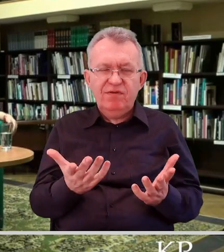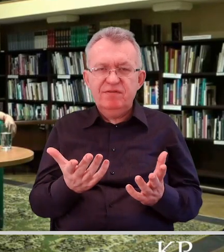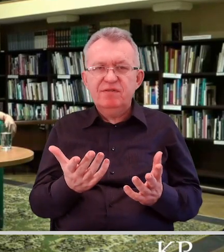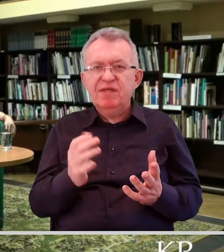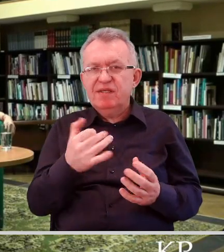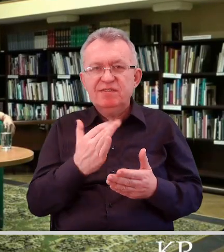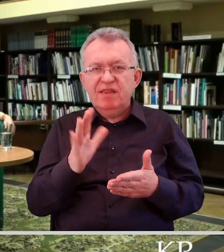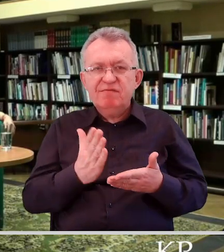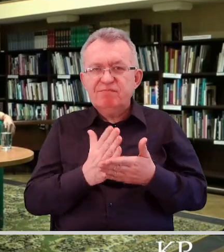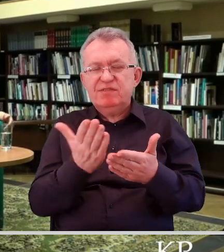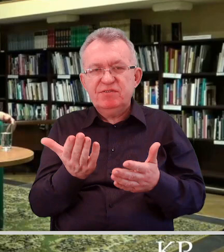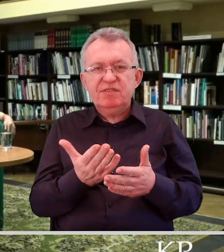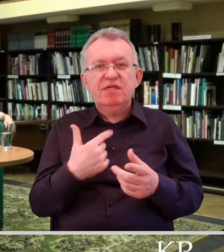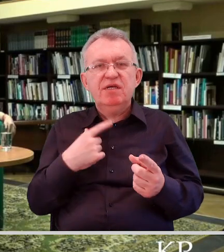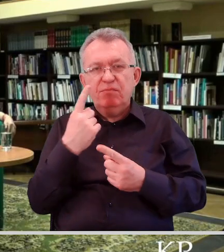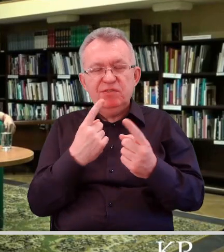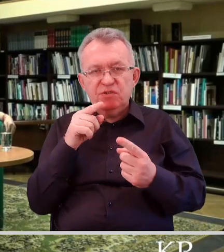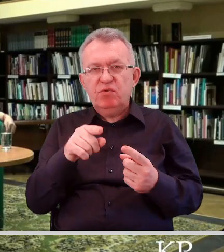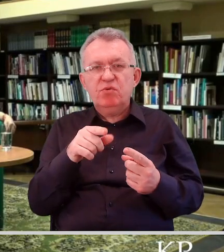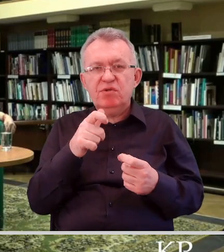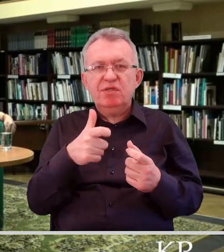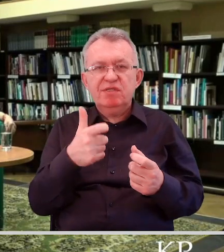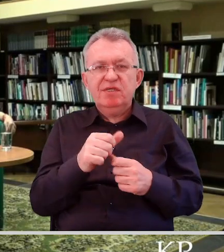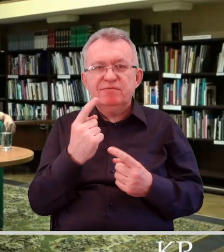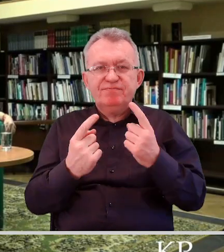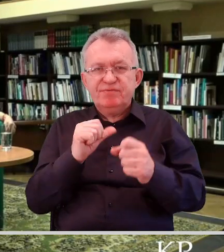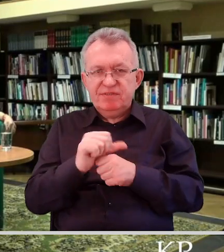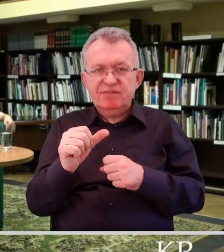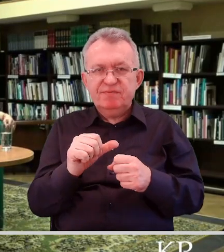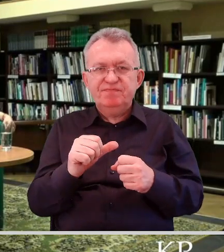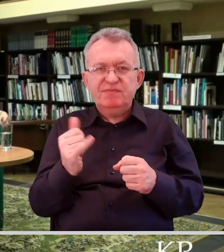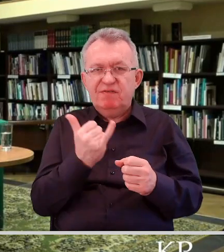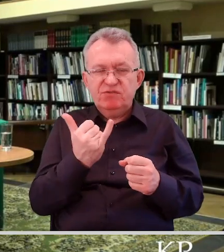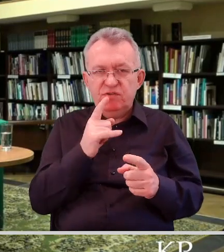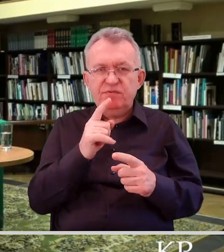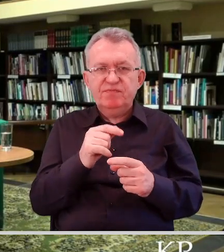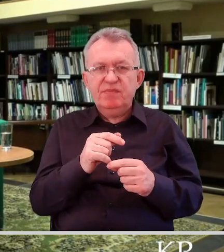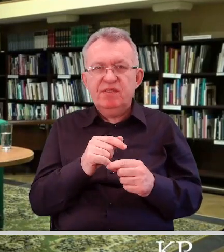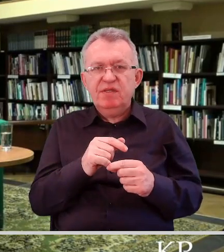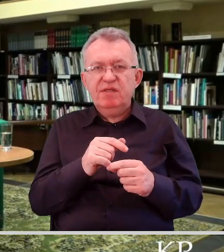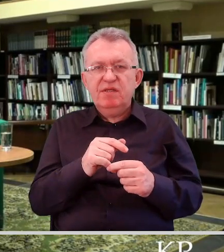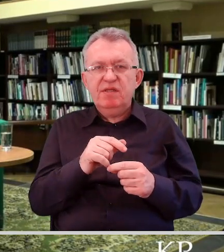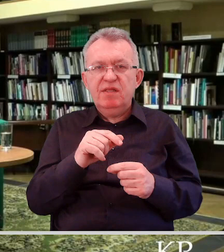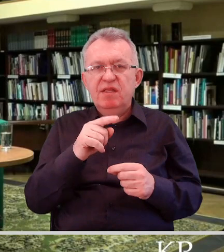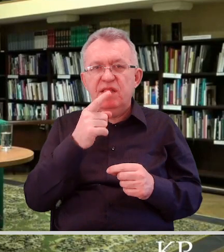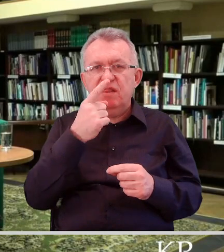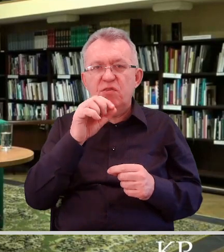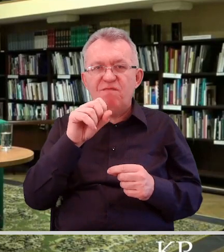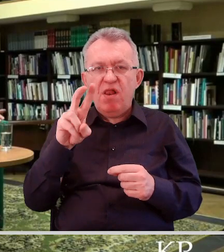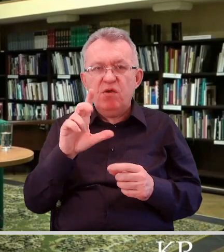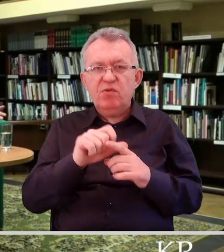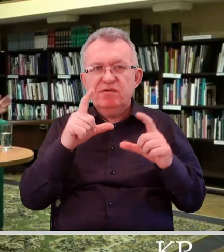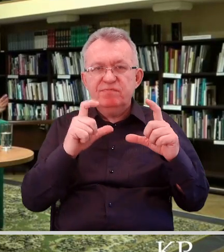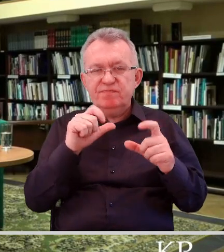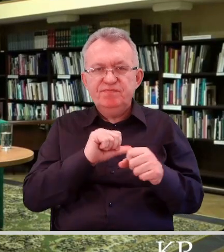inne wsparcie. I mam wrażenie, że to się już coraz częstsze robi. Zresztą sama, nie wiem, no, Andy McDowell, która oczywiście była na wszystkich